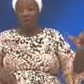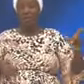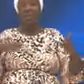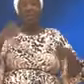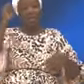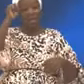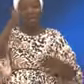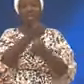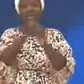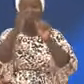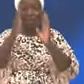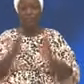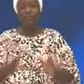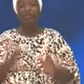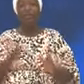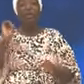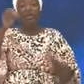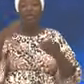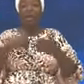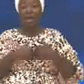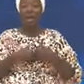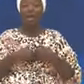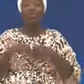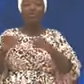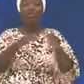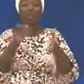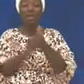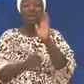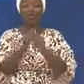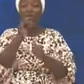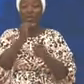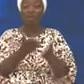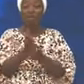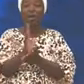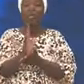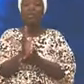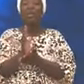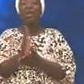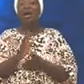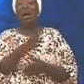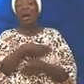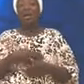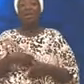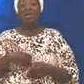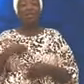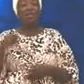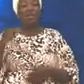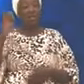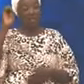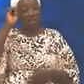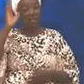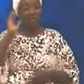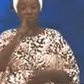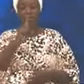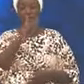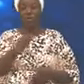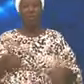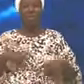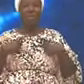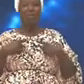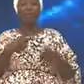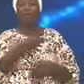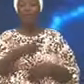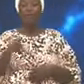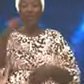rédempteurs il a fait ce qui est droit juste il vivra verset